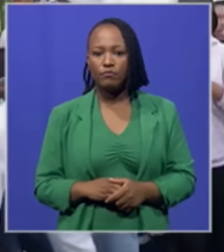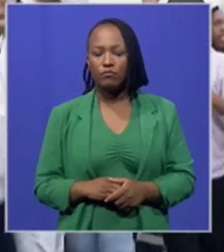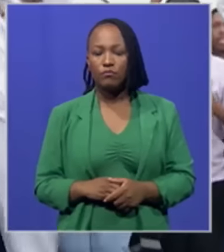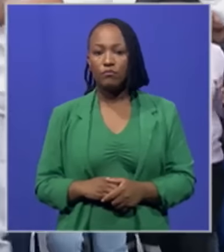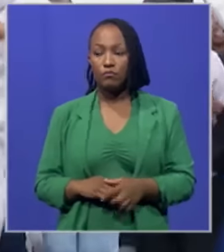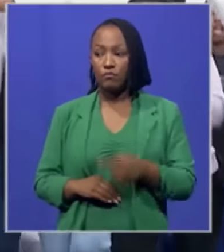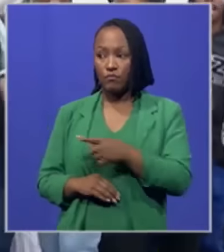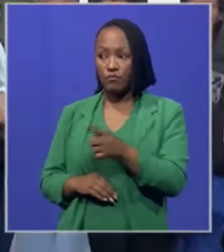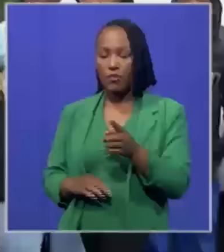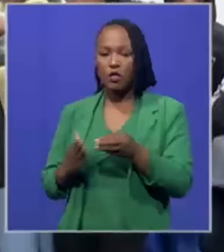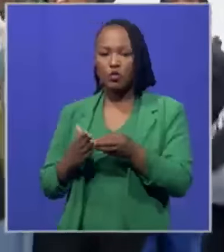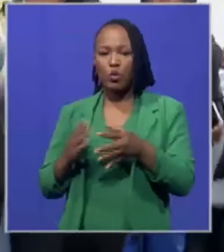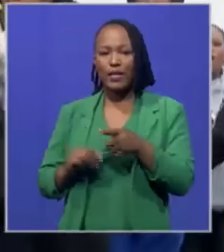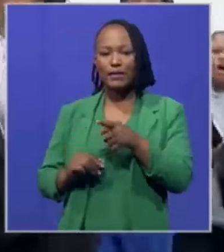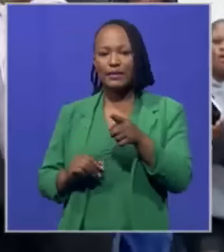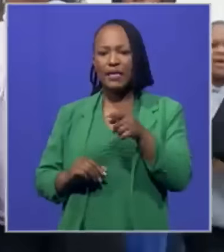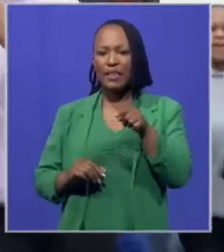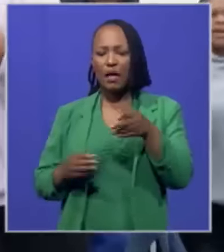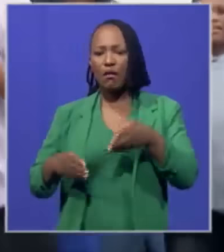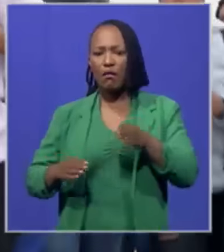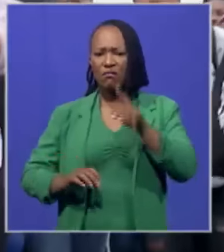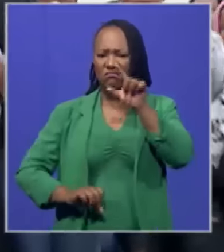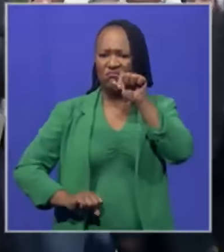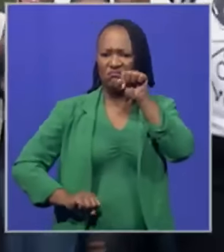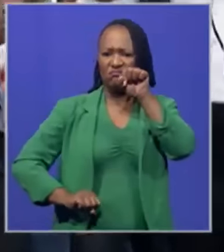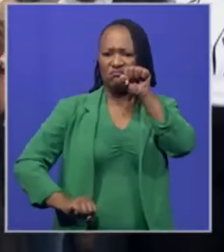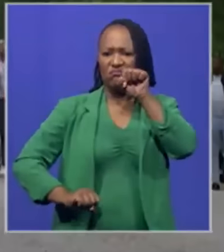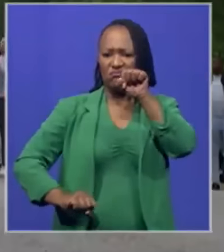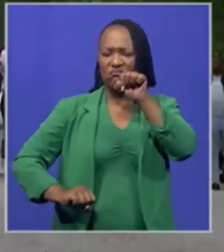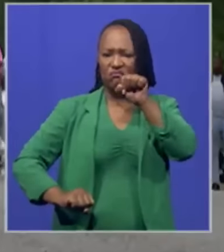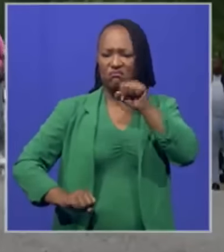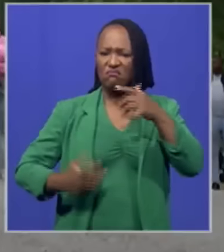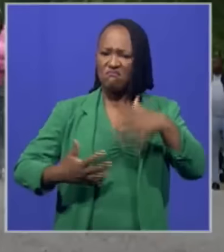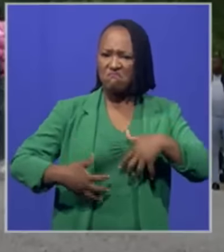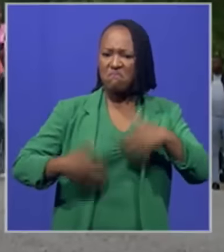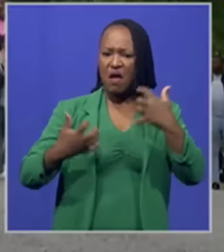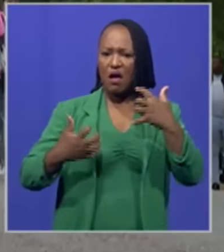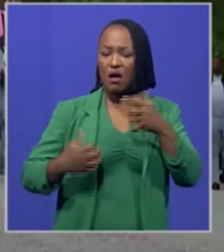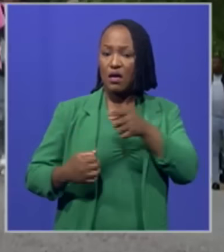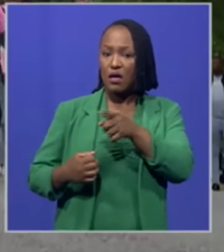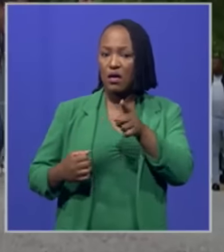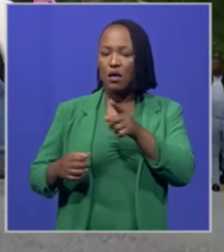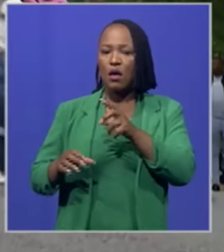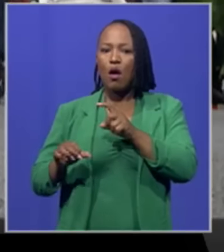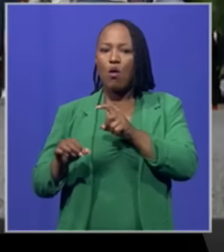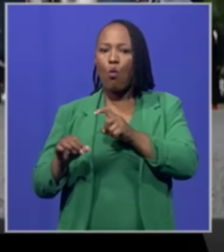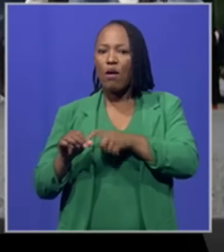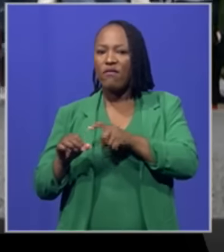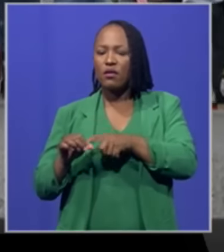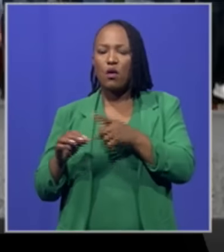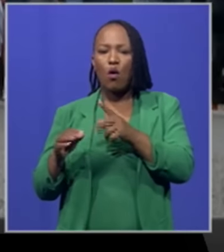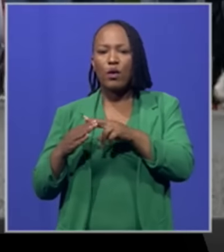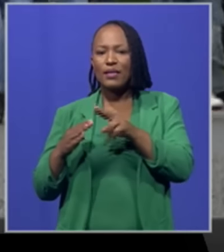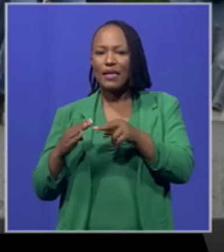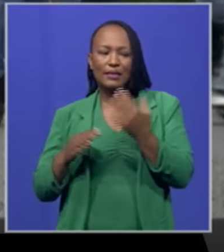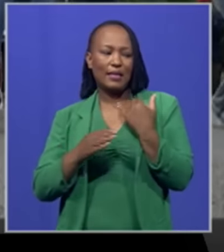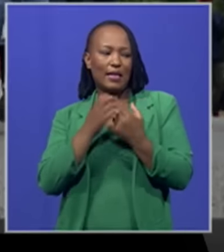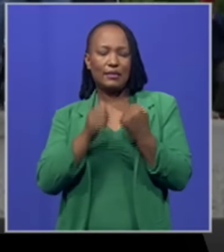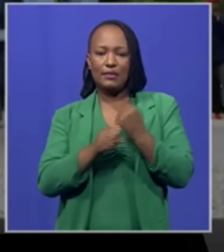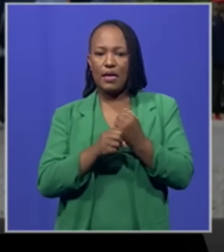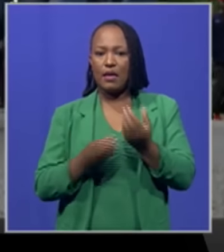Baithuti ba tlhagisa tšhagalo ya bona mo mebileng. Baithuti ba re ga ba ise ba bone dipholo tsa bona tsa ngwaga o fetileng le gore